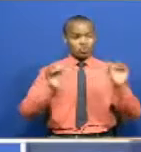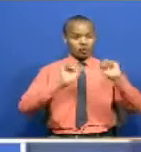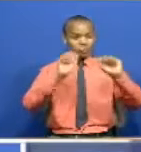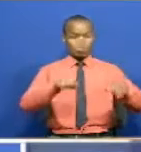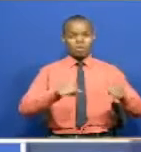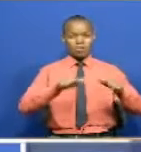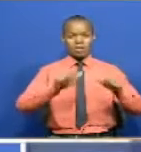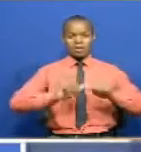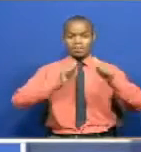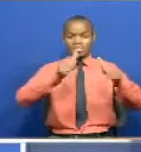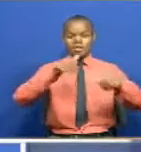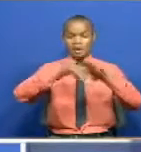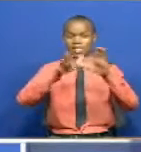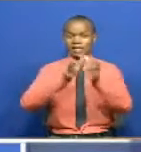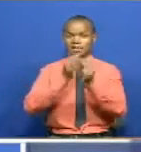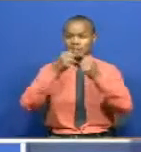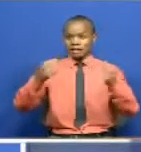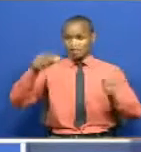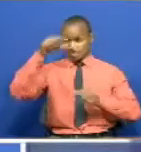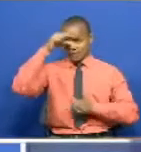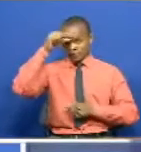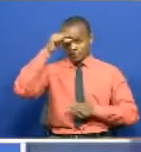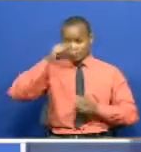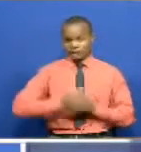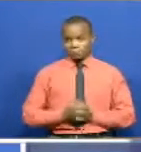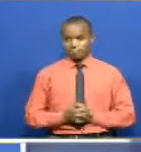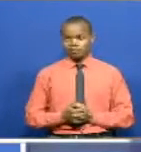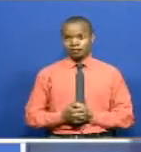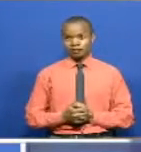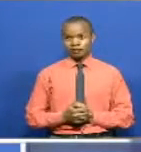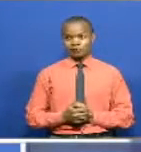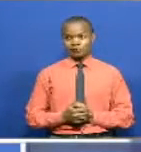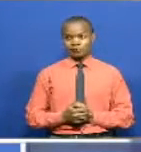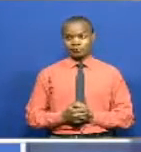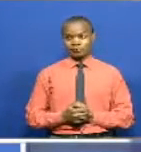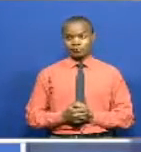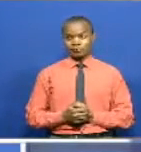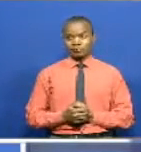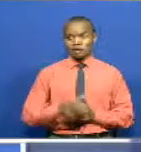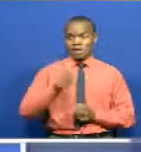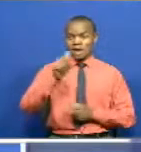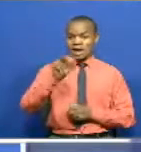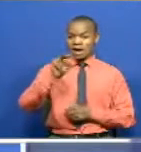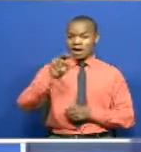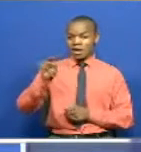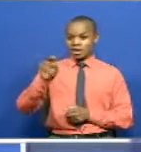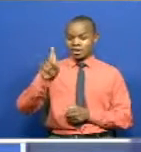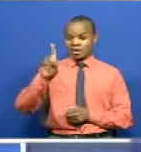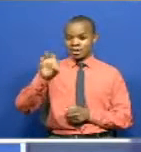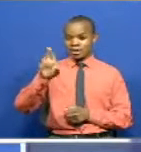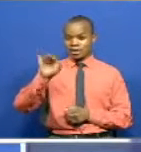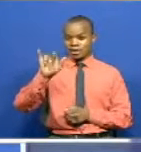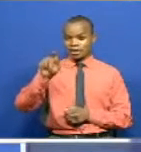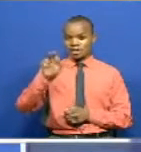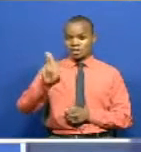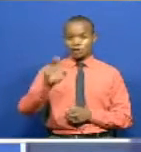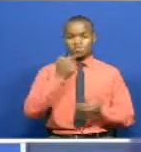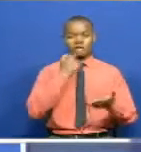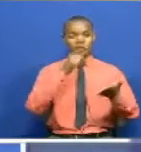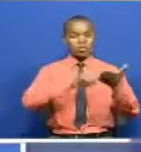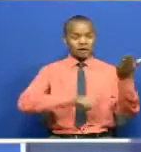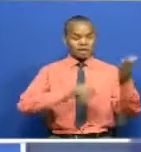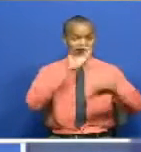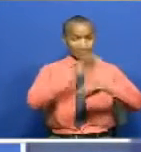hayo kwenye gazeti rasmi la serikali. Msajili wa vyama Anderito amesema amepokea barua ya kupinga mpango